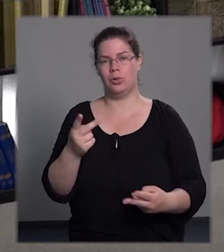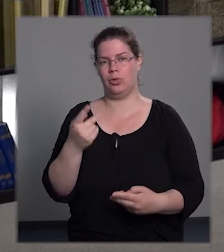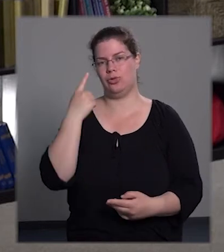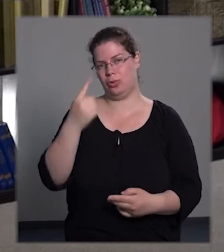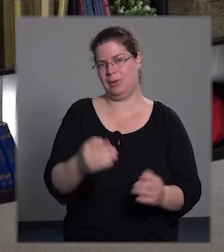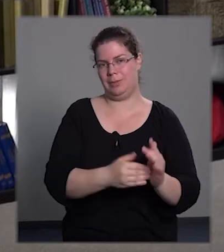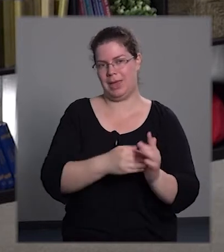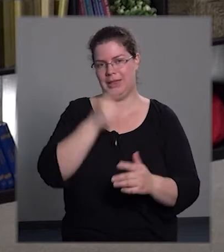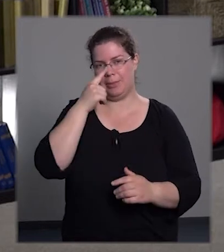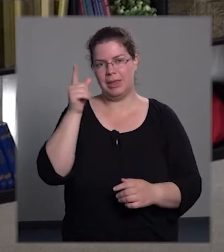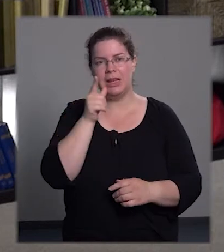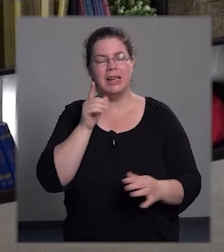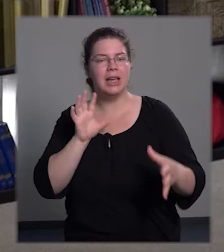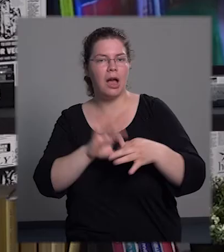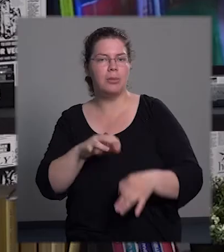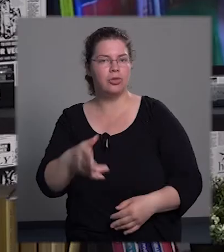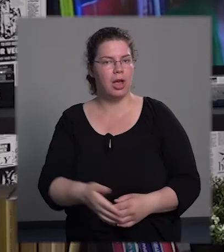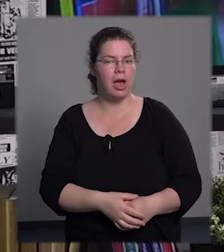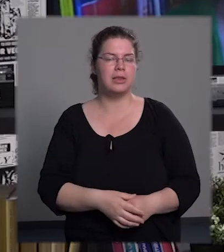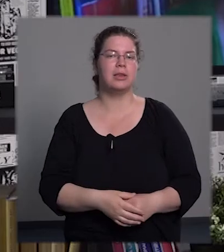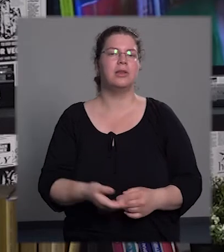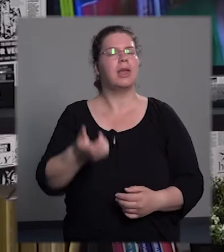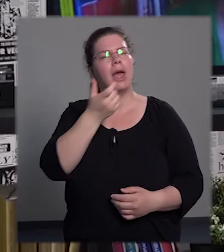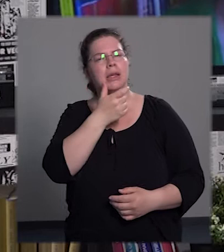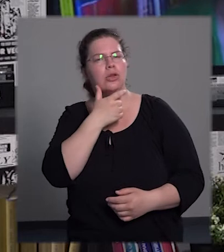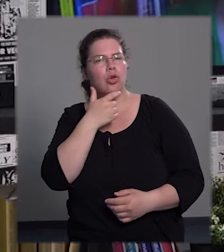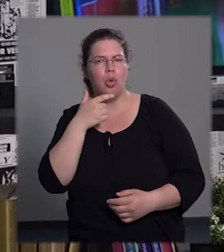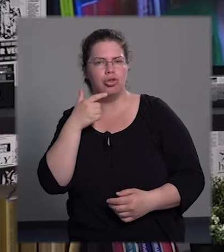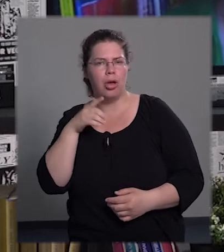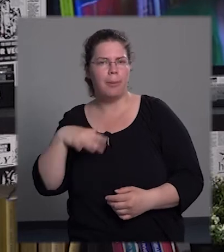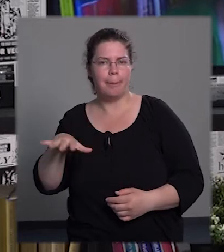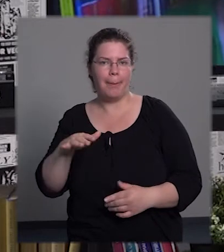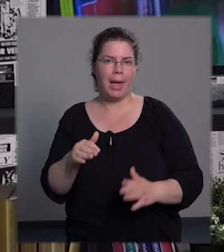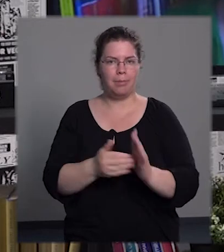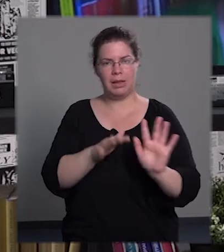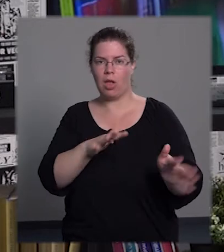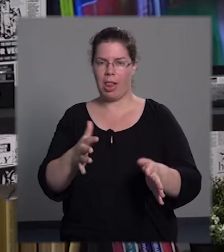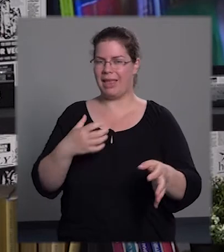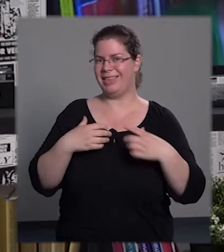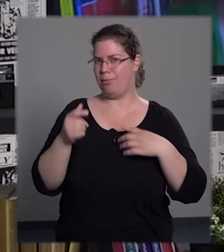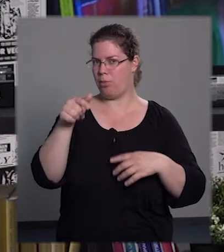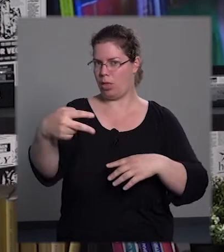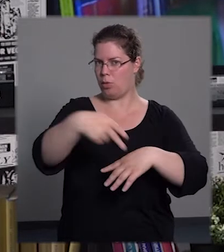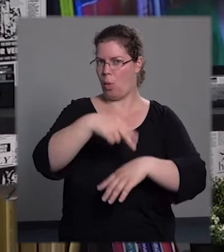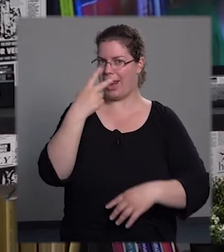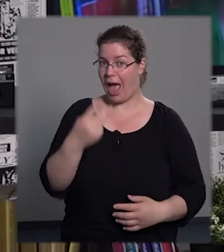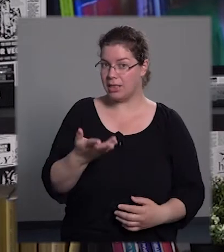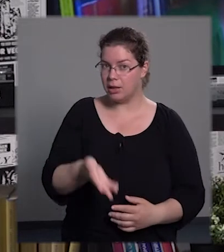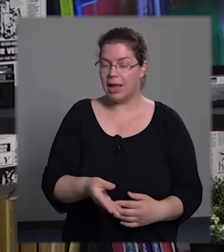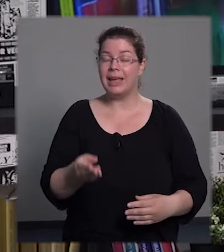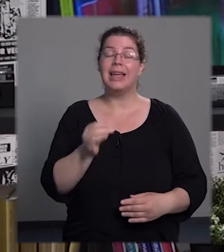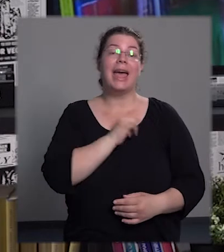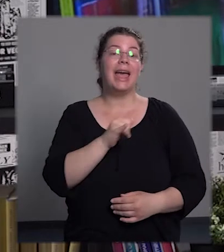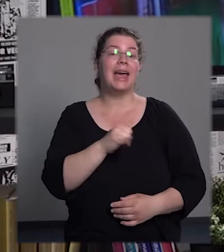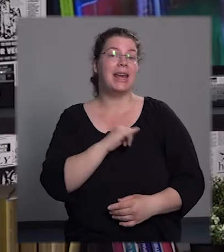kapcsán? Ugye az idősebb generáció őt még tán színpadon is láthatta, és ez egy nagyon érdekes váltás, mert